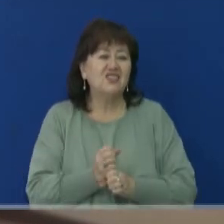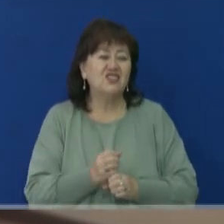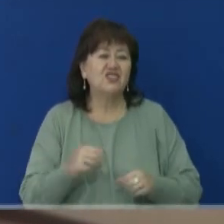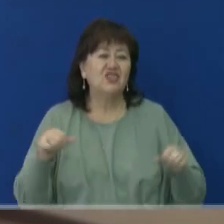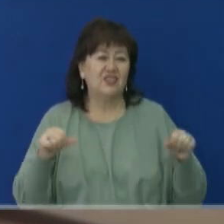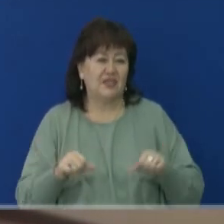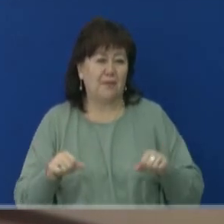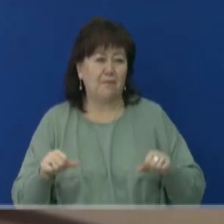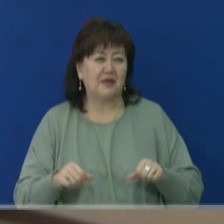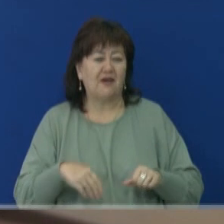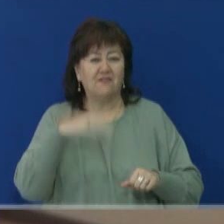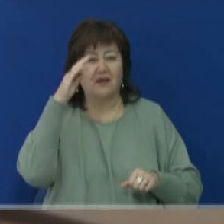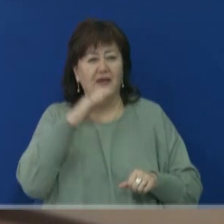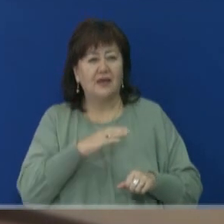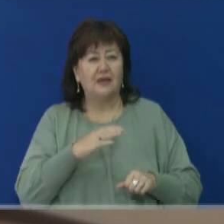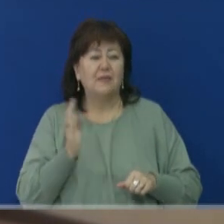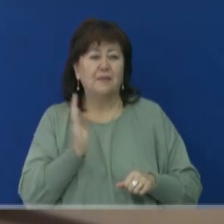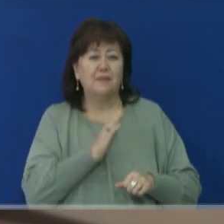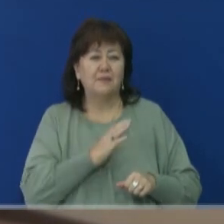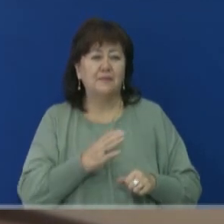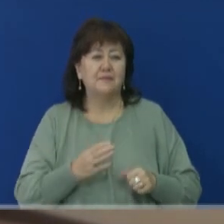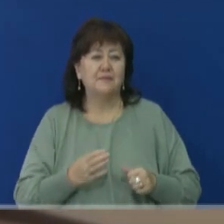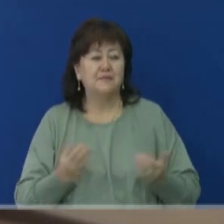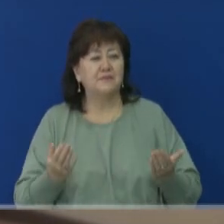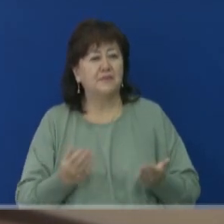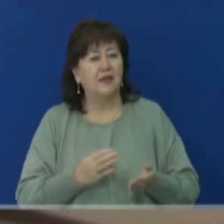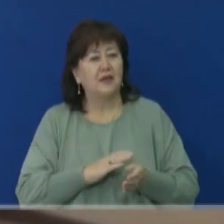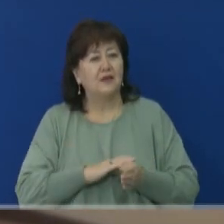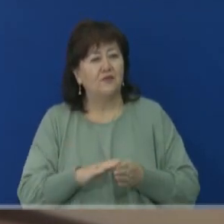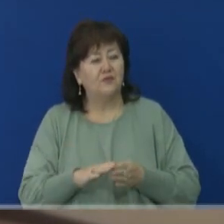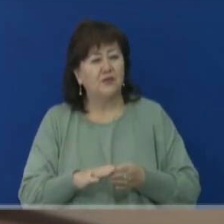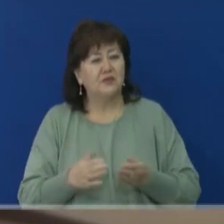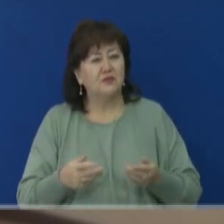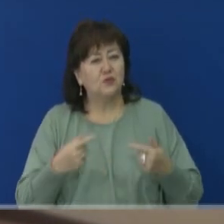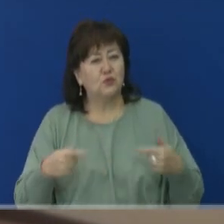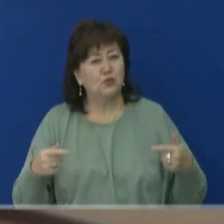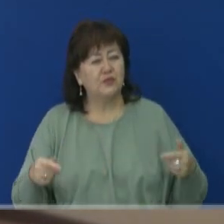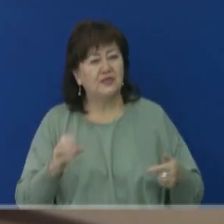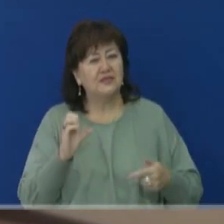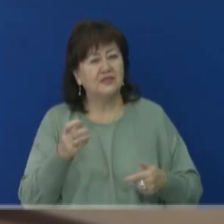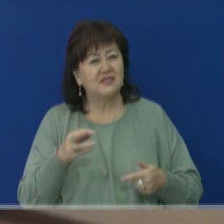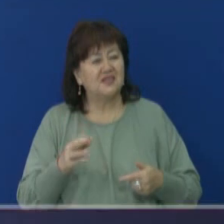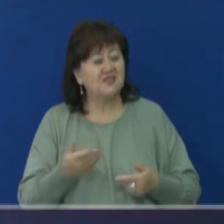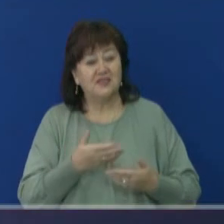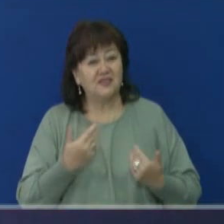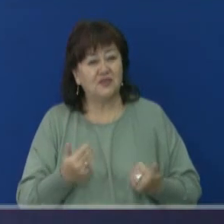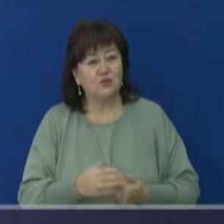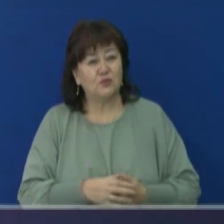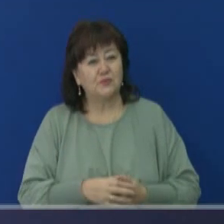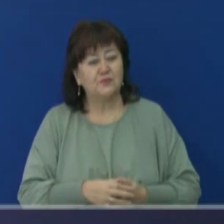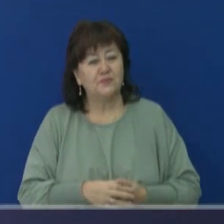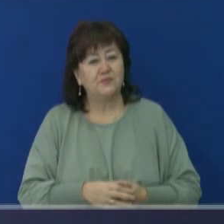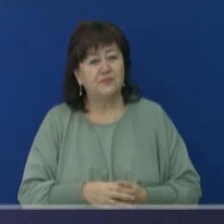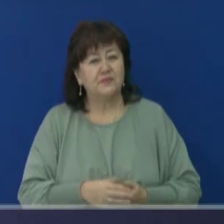Республикасы неке және отбасы туралы кодексінің 179-ші бабы негіз бола алады. Басқа баптарда бұл туралы қарастырылмаған.